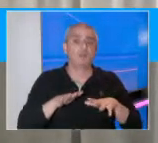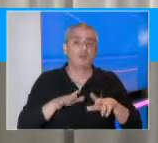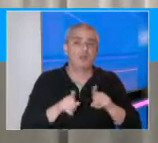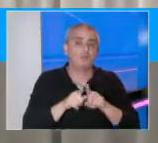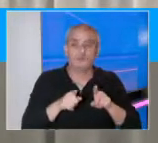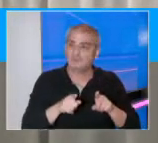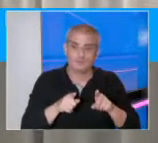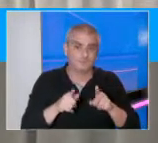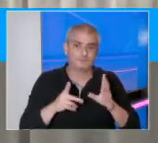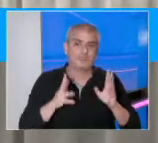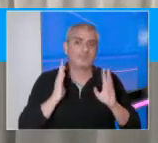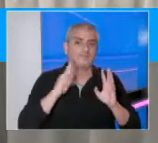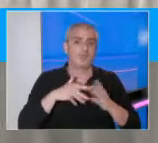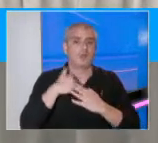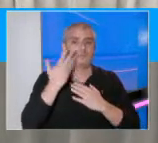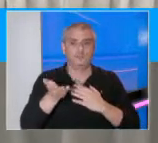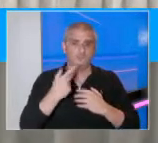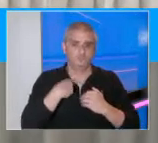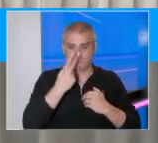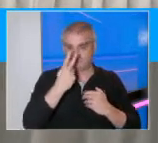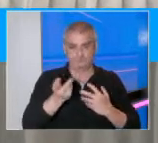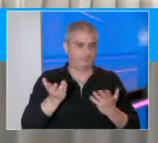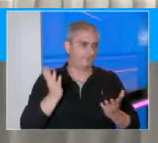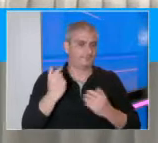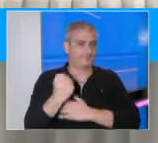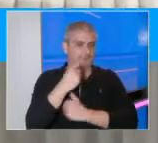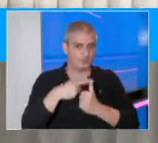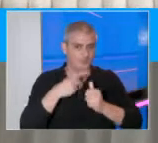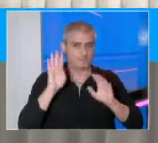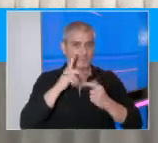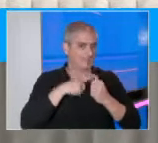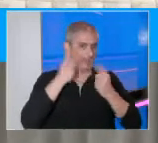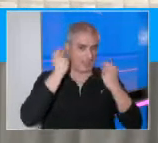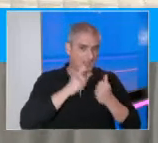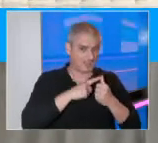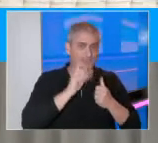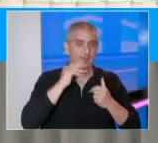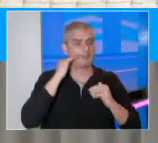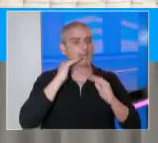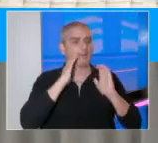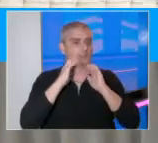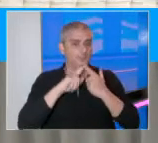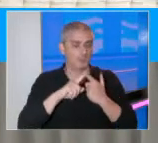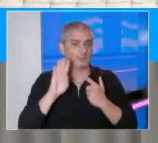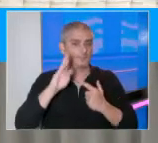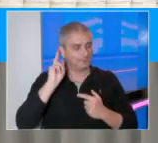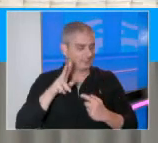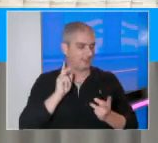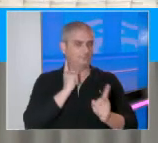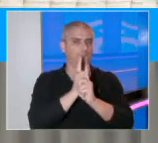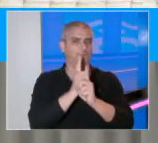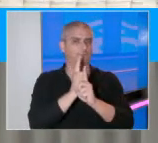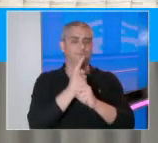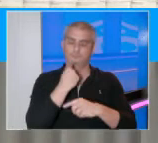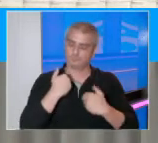שכזו, גם אם כלפי חוץ אנחנו רואים קצת מתיחויות בנתניהו לחרדים, גם אם ברמה התקשורתית נתניהו צריך להתעצב מול המצלמה